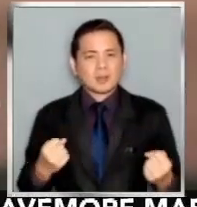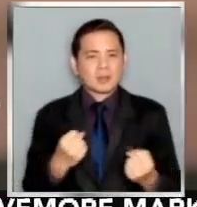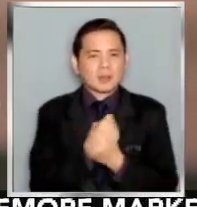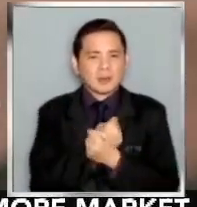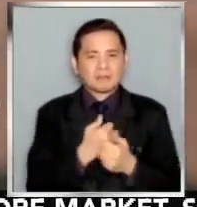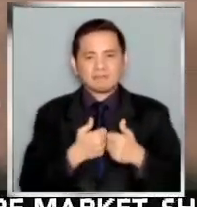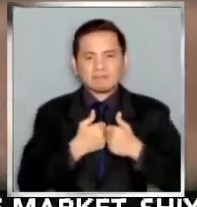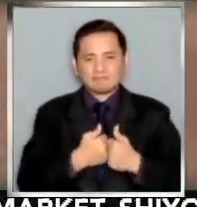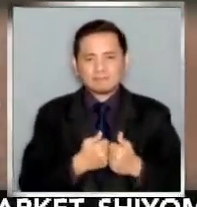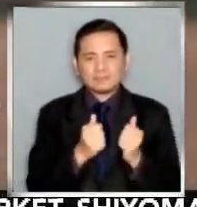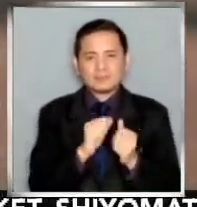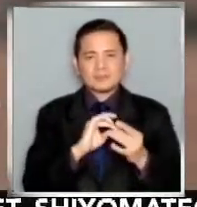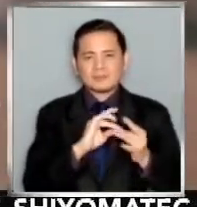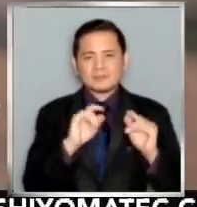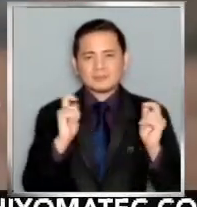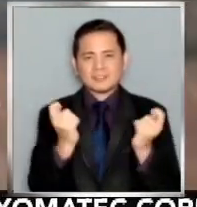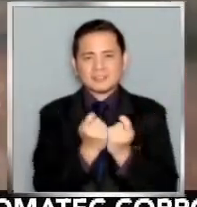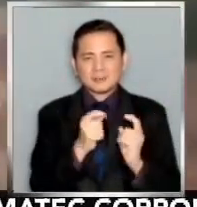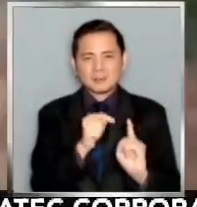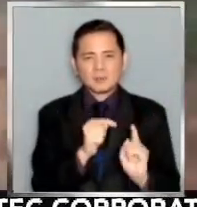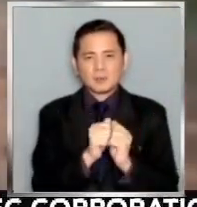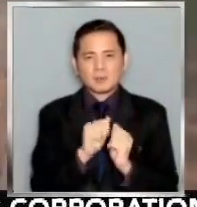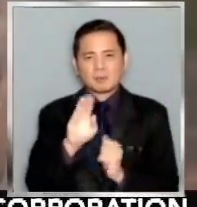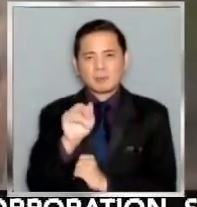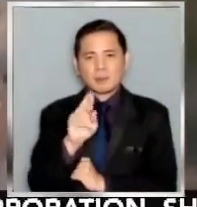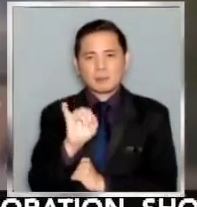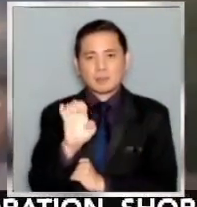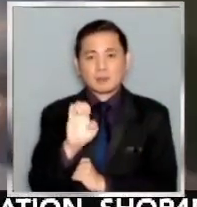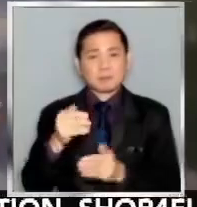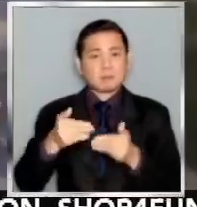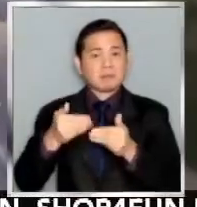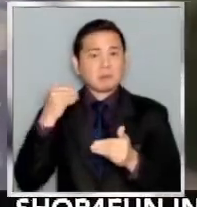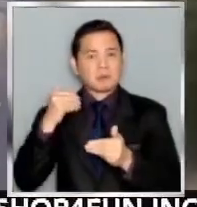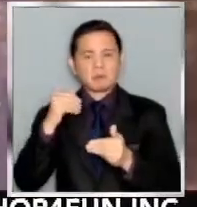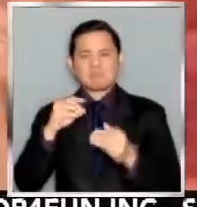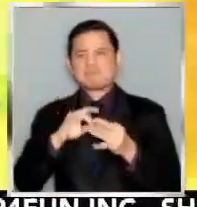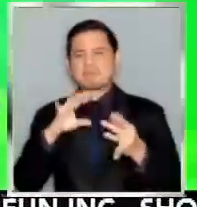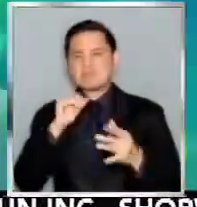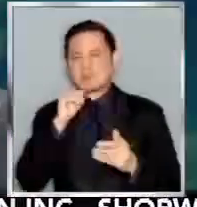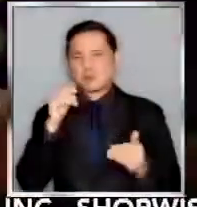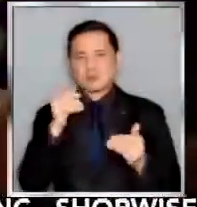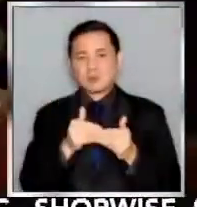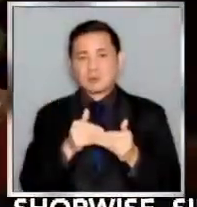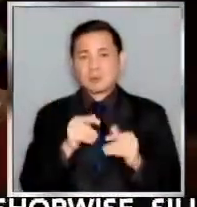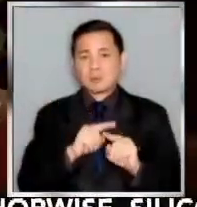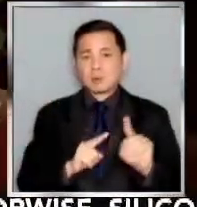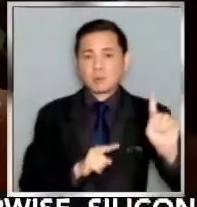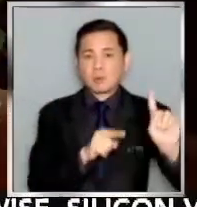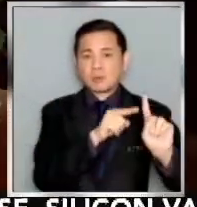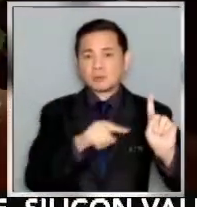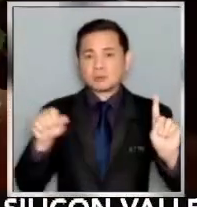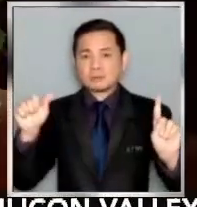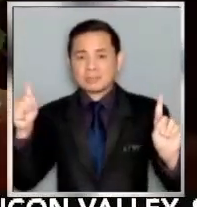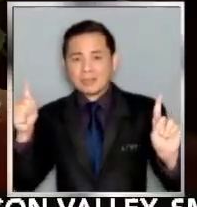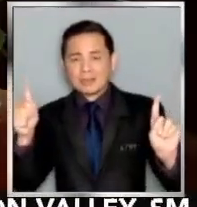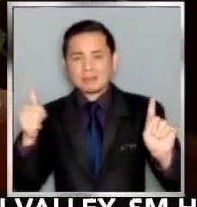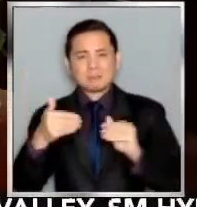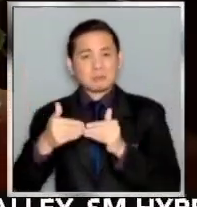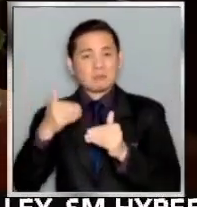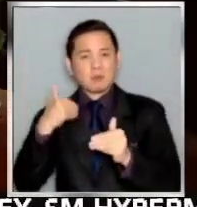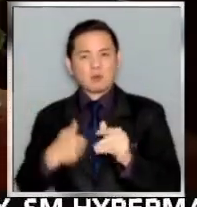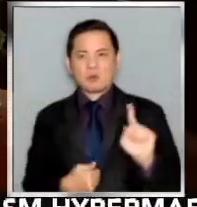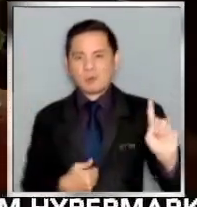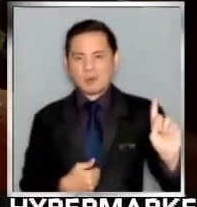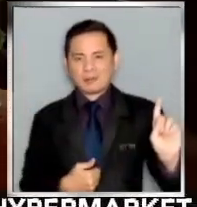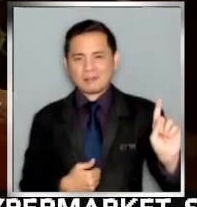Fortesa. Hindi sila close ni Barbie dati. On the scale of 1 to 10, It started on one. One, I would